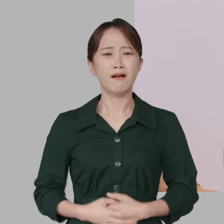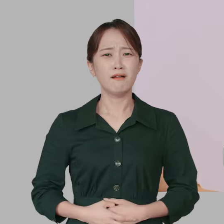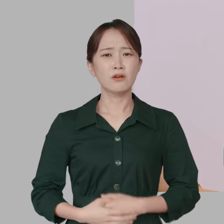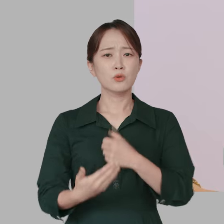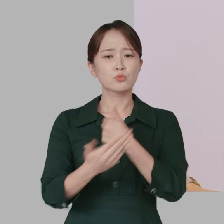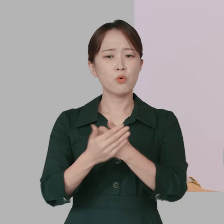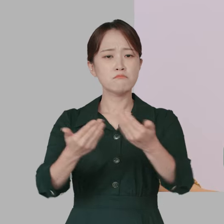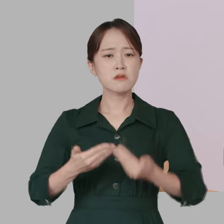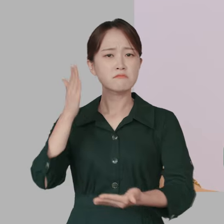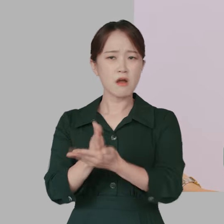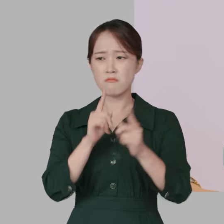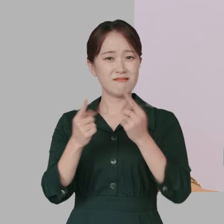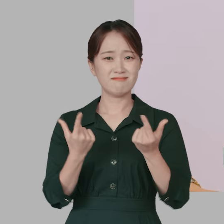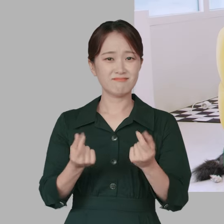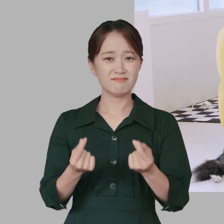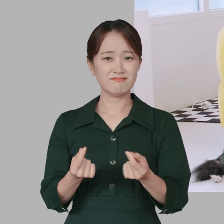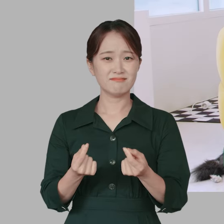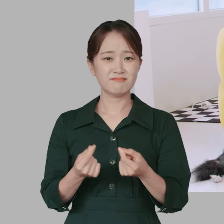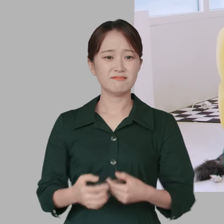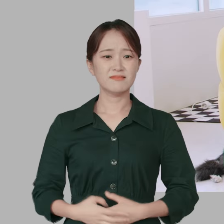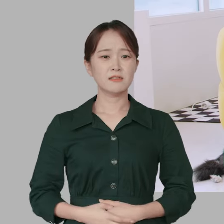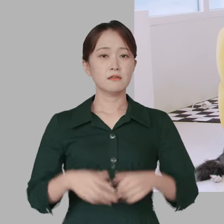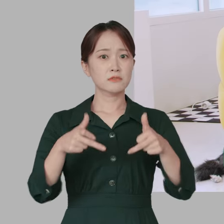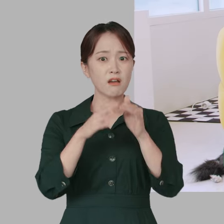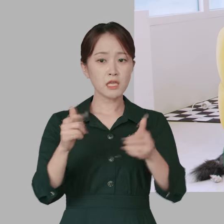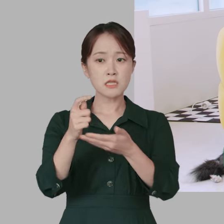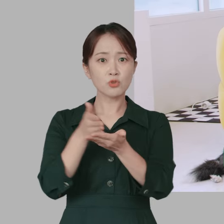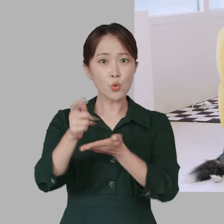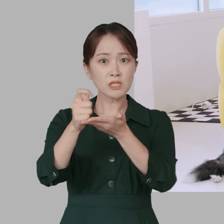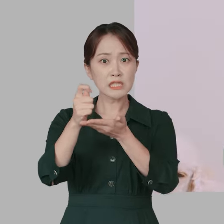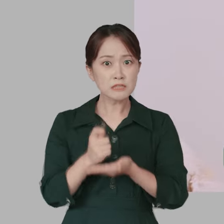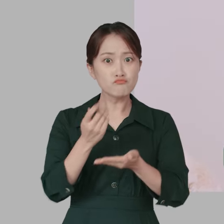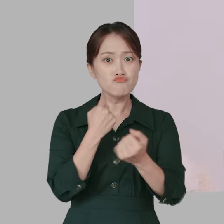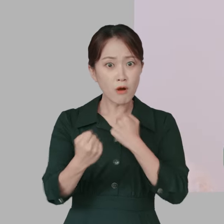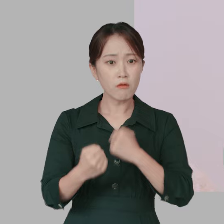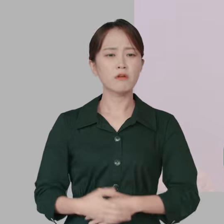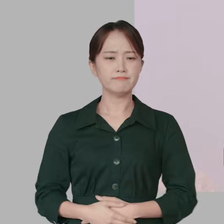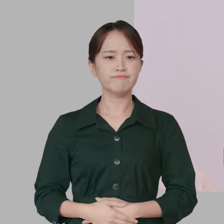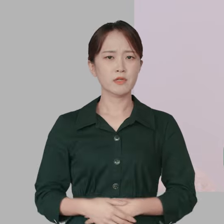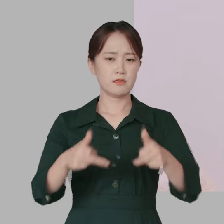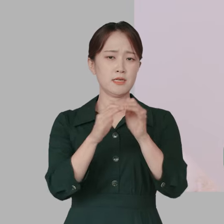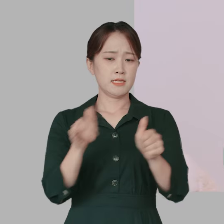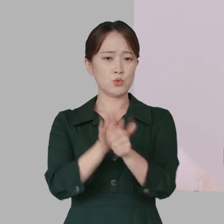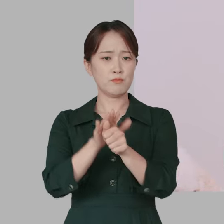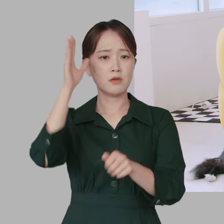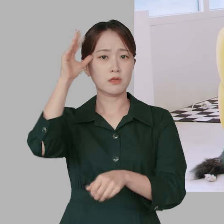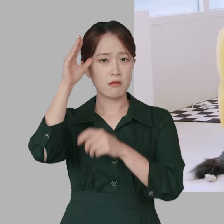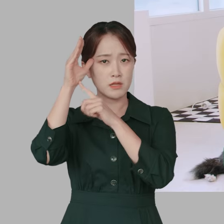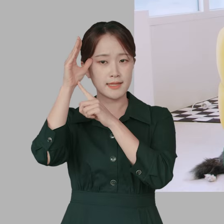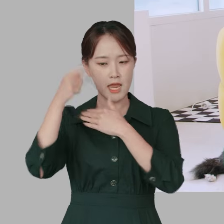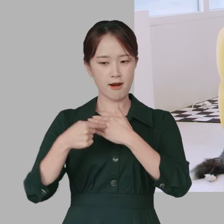도움받지 말라는 말이랑 똑같은 건데 장애인 찬대도 그래요? 네 이 장애인 도우미견이라는